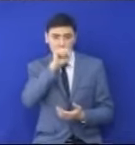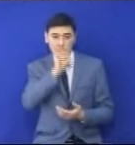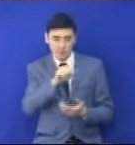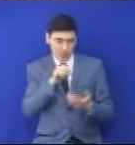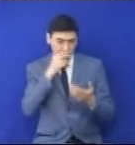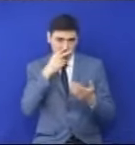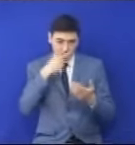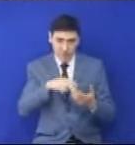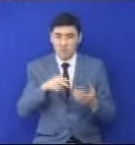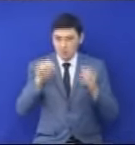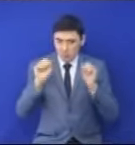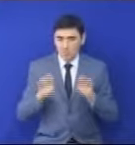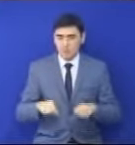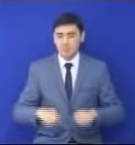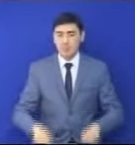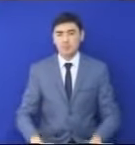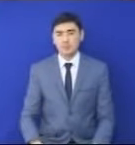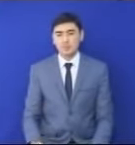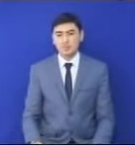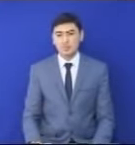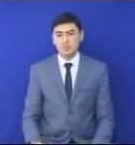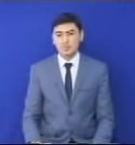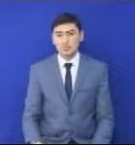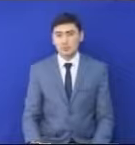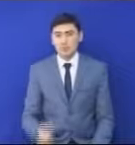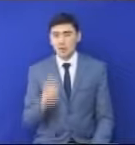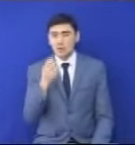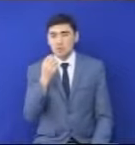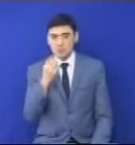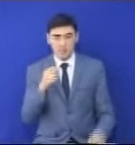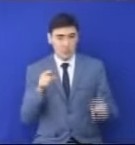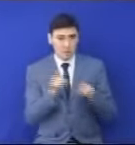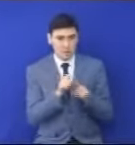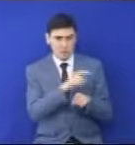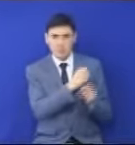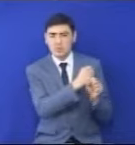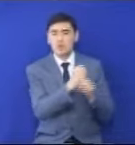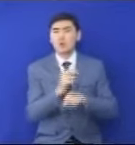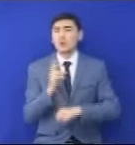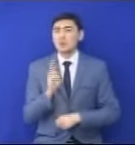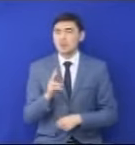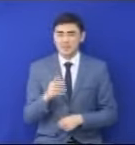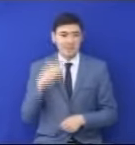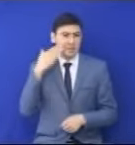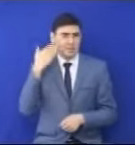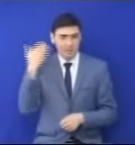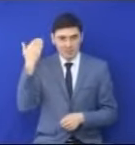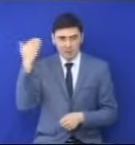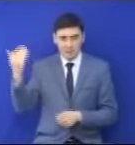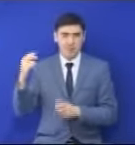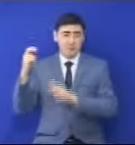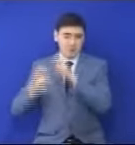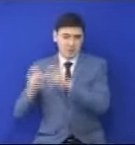сотка арқылы көріп отыруға болады. Спутник ақылды домофонын татарстандық компания жасаған. Қазақстан нарығына ұсынылып отырған